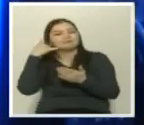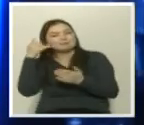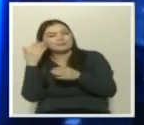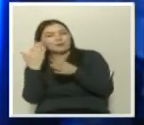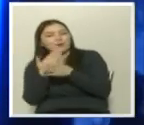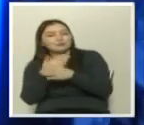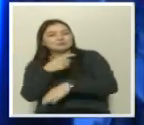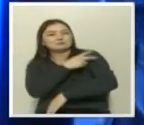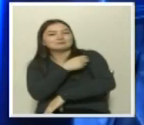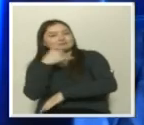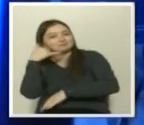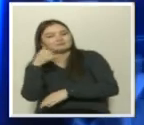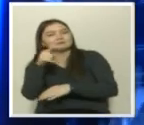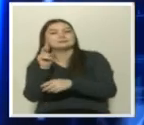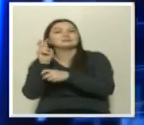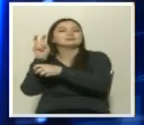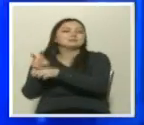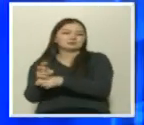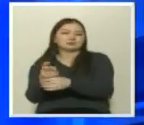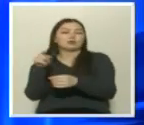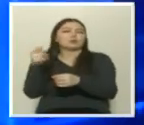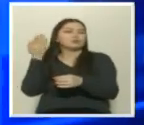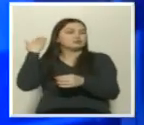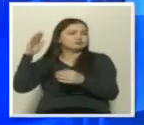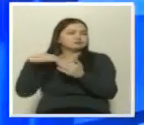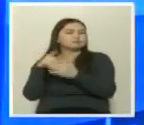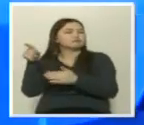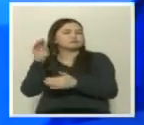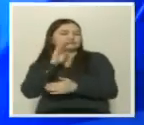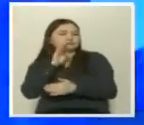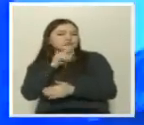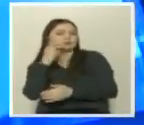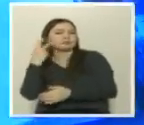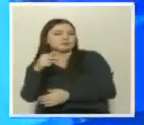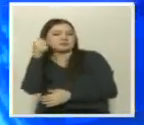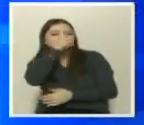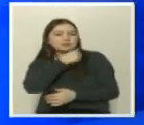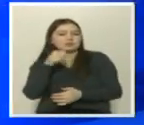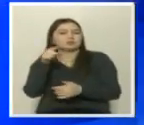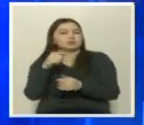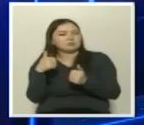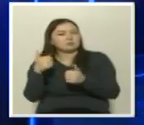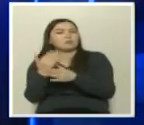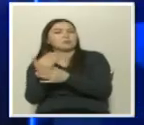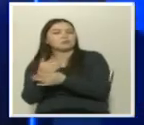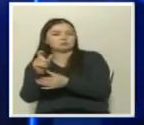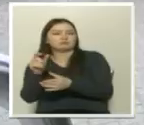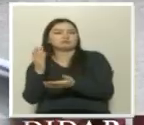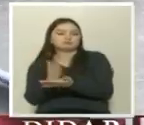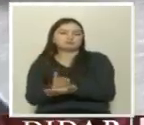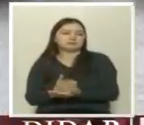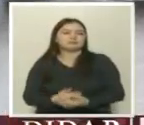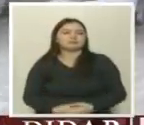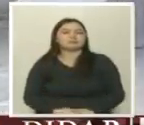которая своей любимой профессии посвятила 20 лет. Подробнее – медработники, которые ежедневно спасают жизни людей, в следующем сюжете.